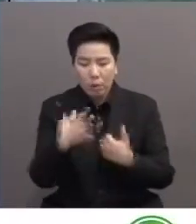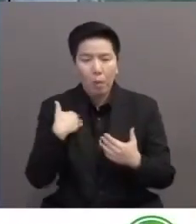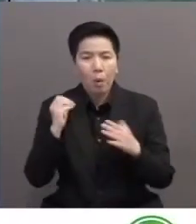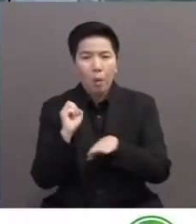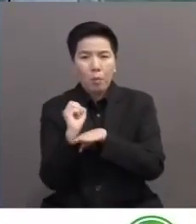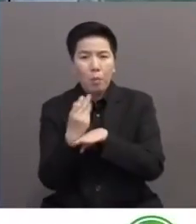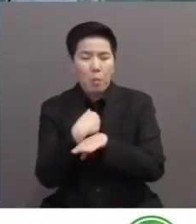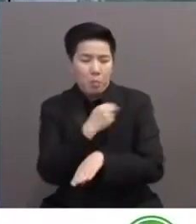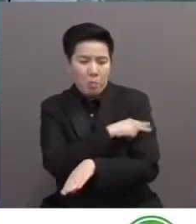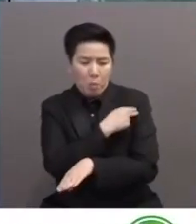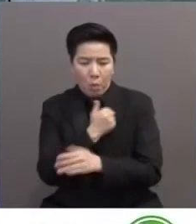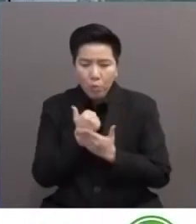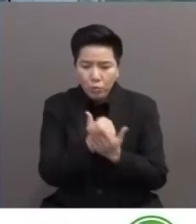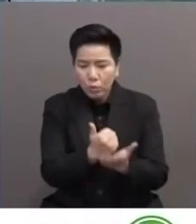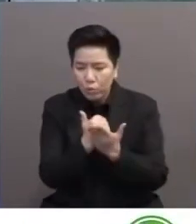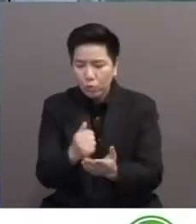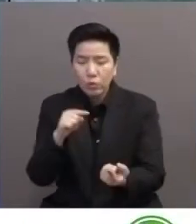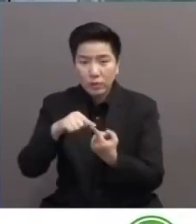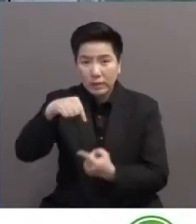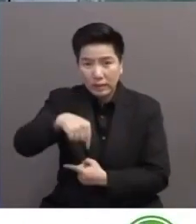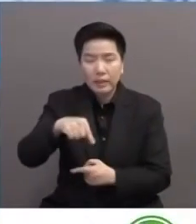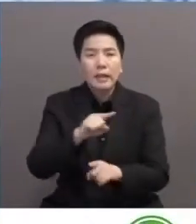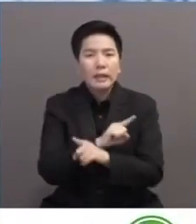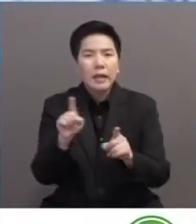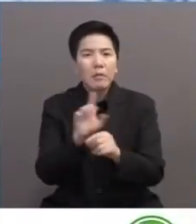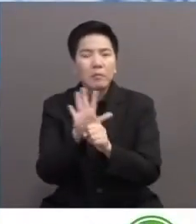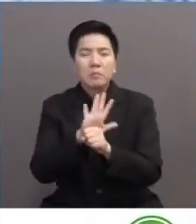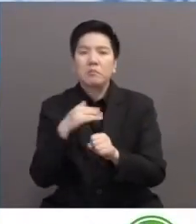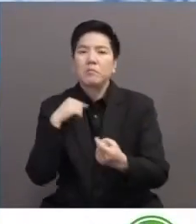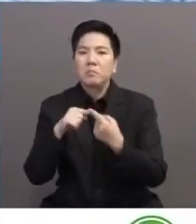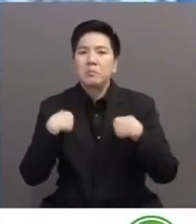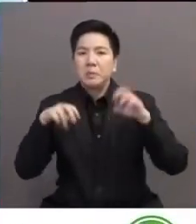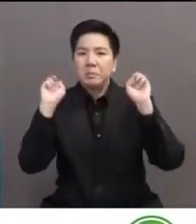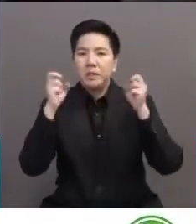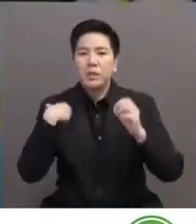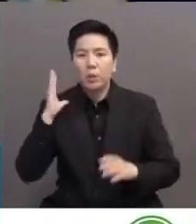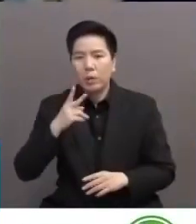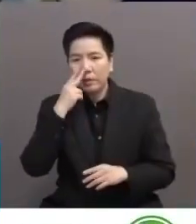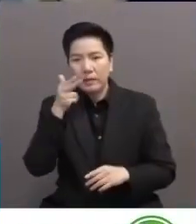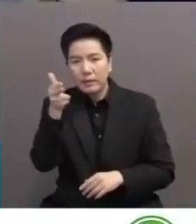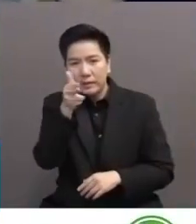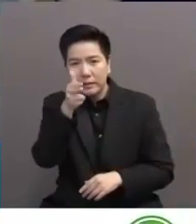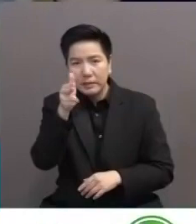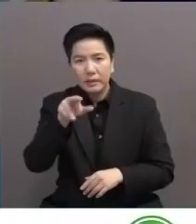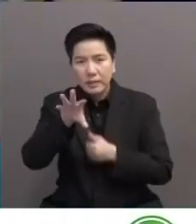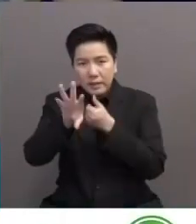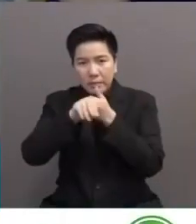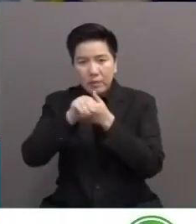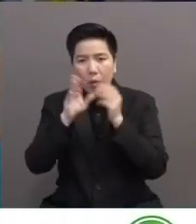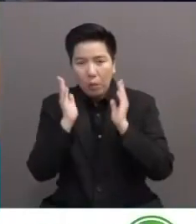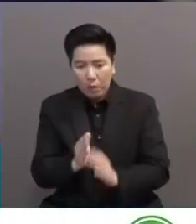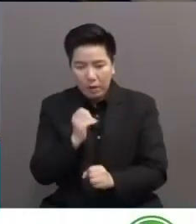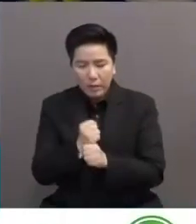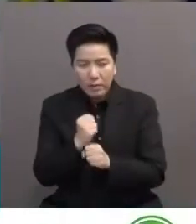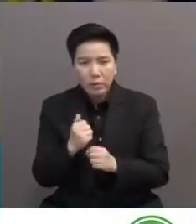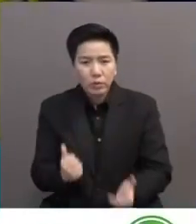พนะครับจากหลายหน่วยงานเนี่ยเข้าไปช่วยเหลือแต่ปรากฏว่าเป็นประเด็นขึ้นมาครับหลังจากมีคนไปถ่ายคลิปนะครับตอนที่เจ้าที่